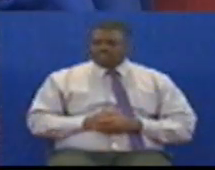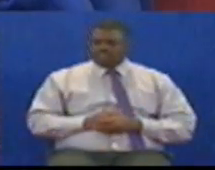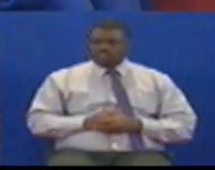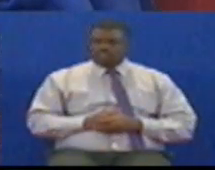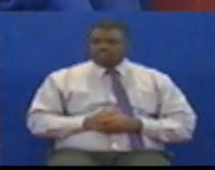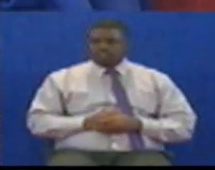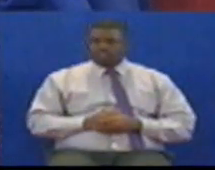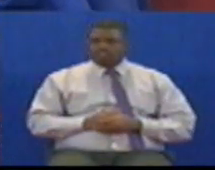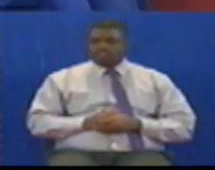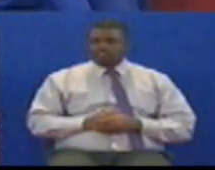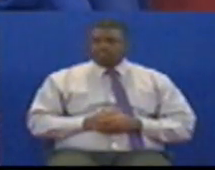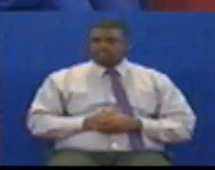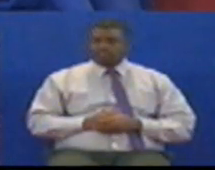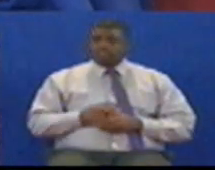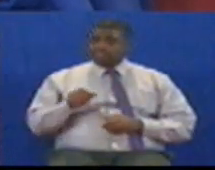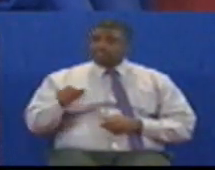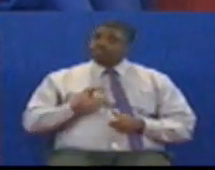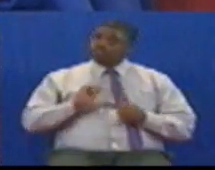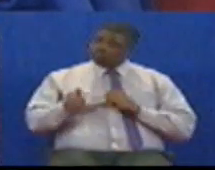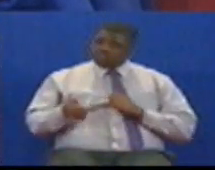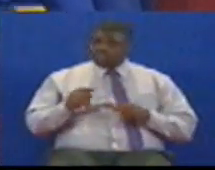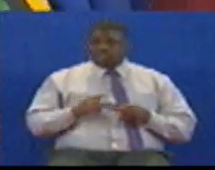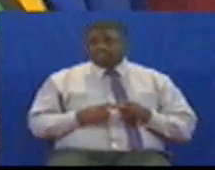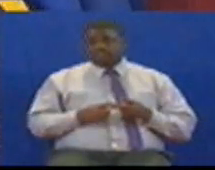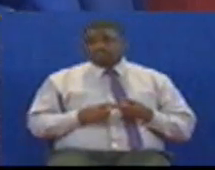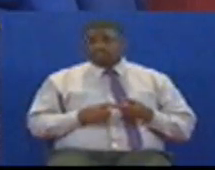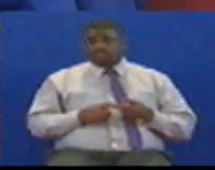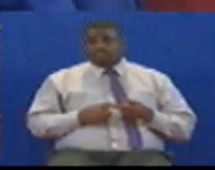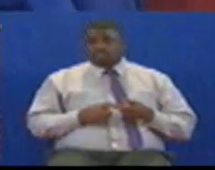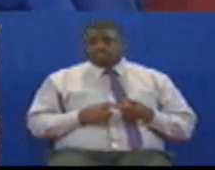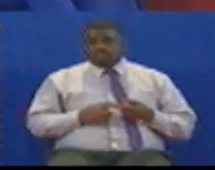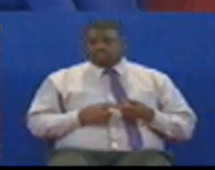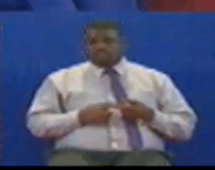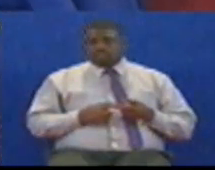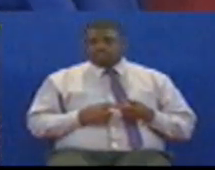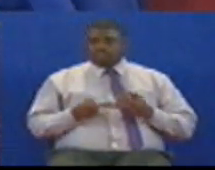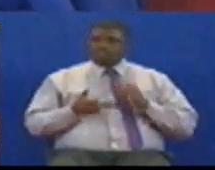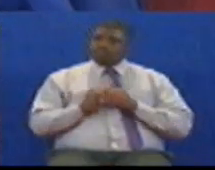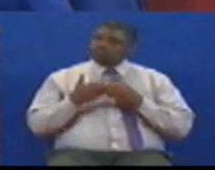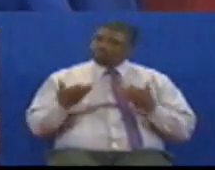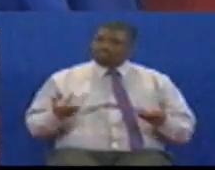na mnaruhusiwa kupinga mnavyojisikia, wala hakuna shida hata kidogo.